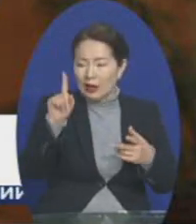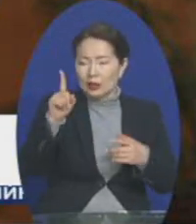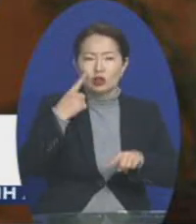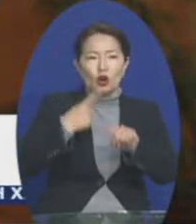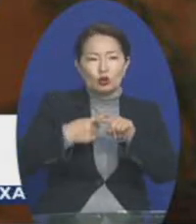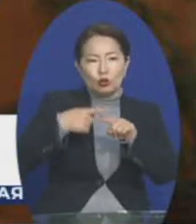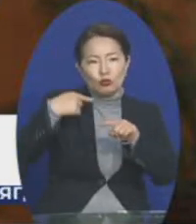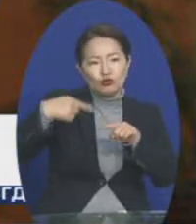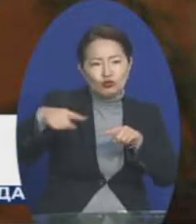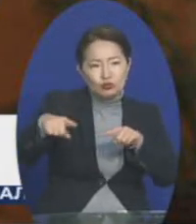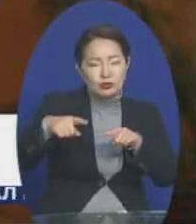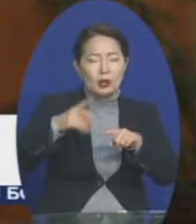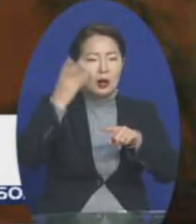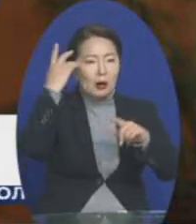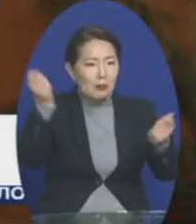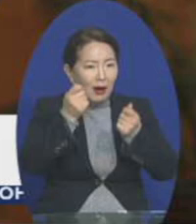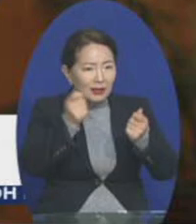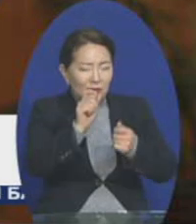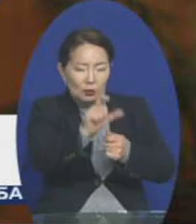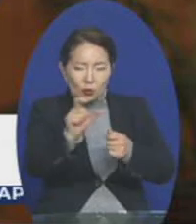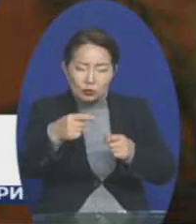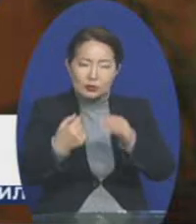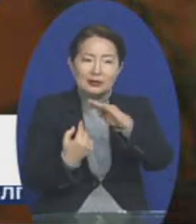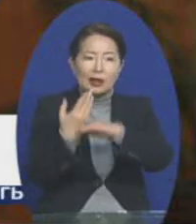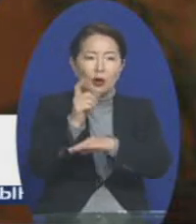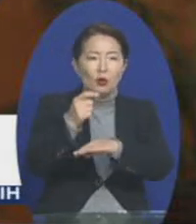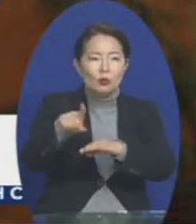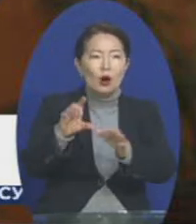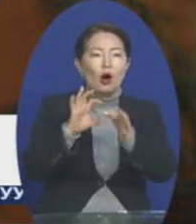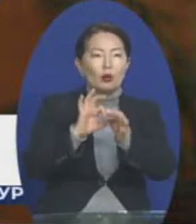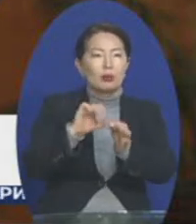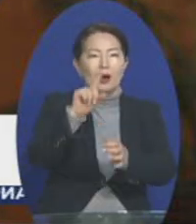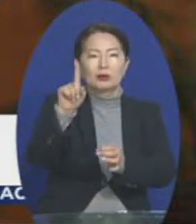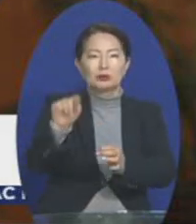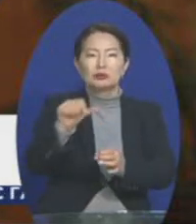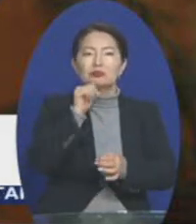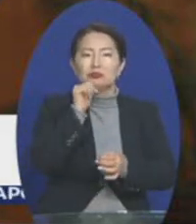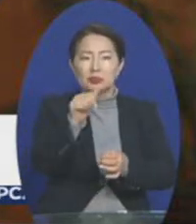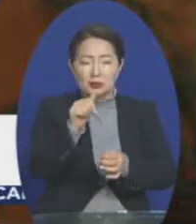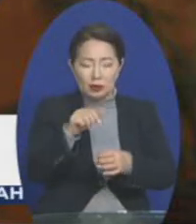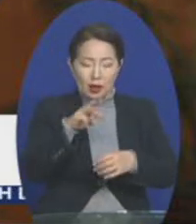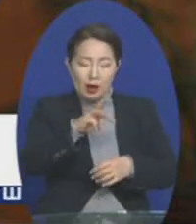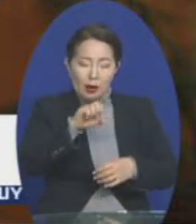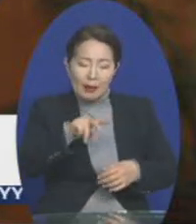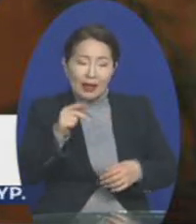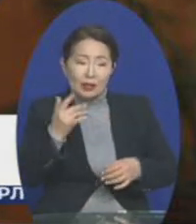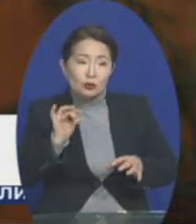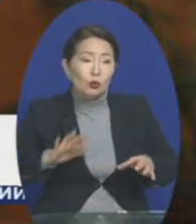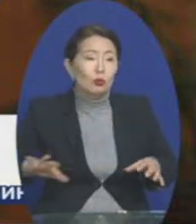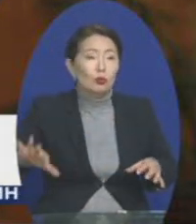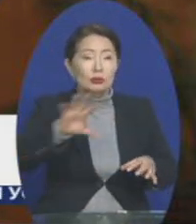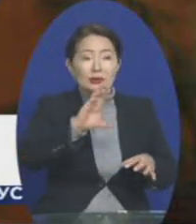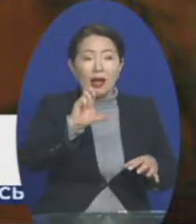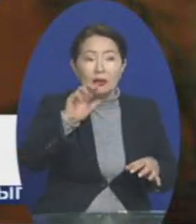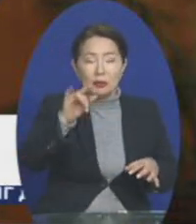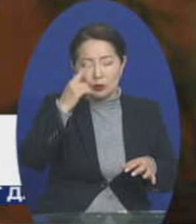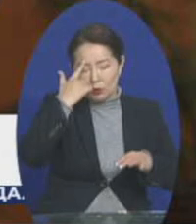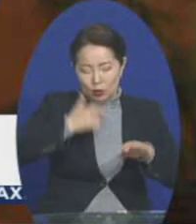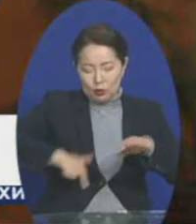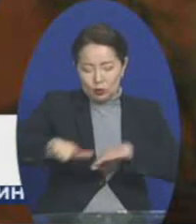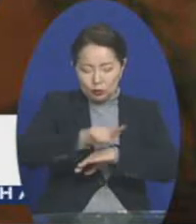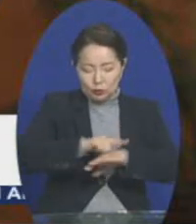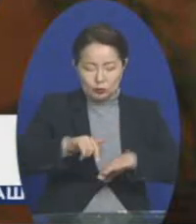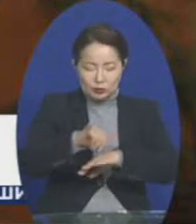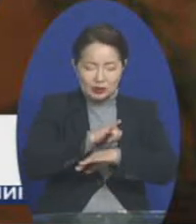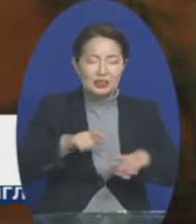иргэд малчид, тарилчдад хамаатай асуудал биш юм аа. Мал аж ахуйн салбар бол Монголын эдийн